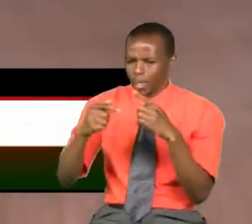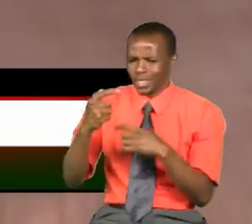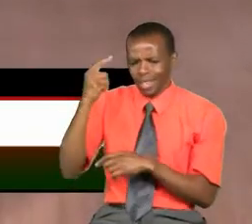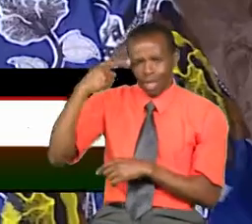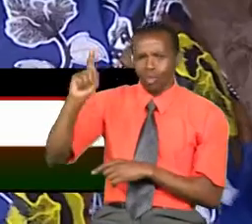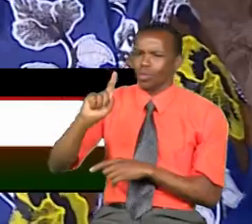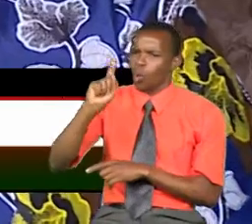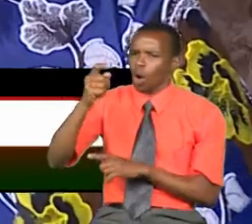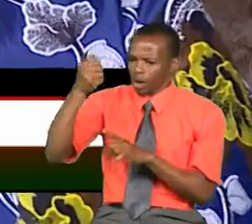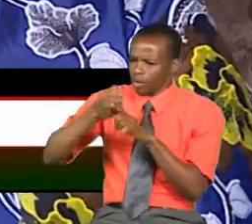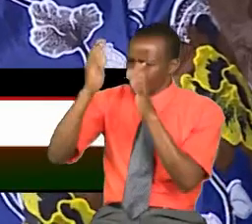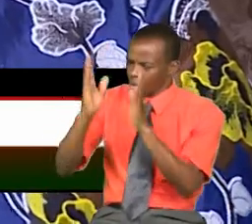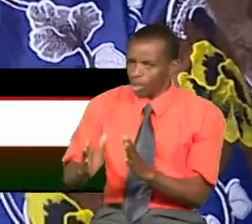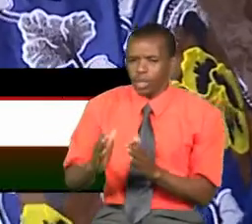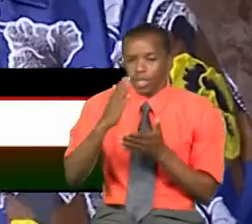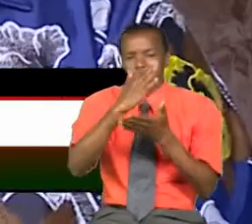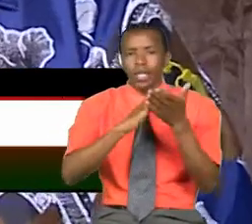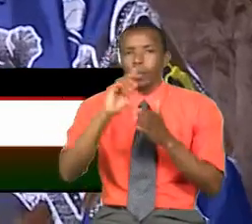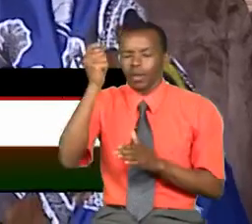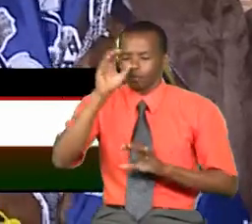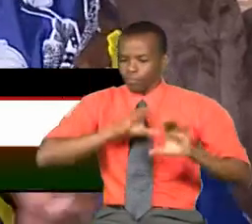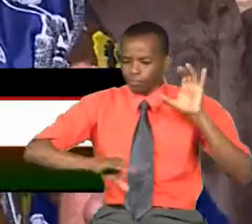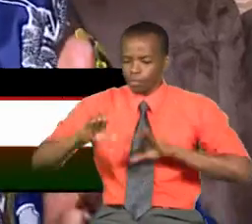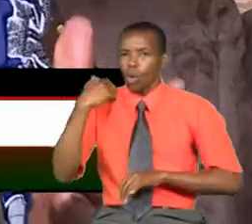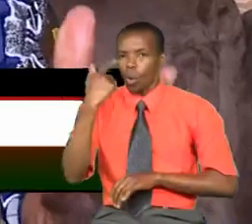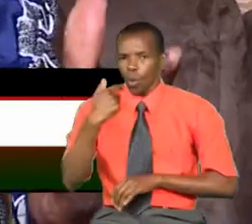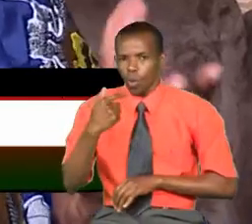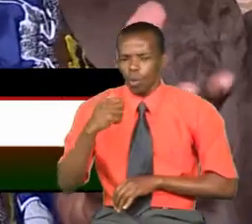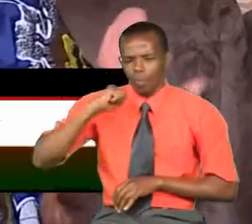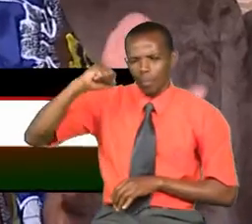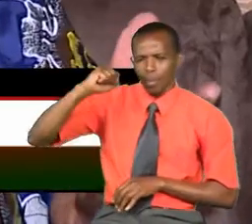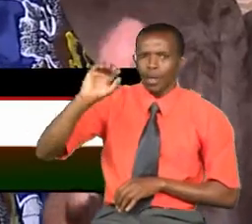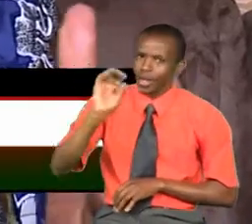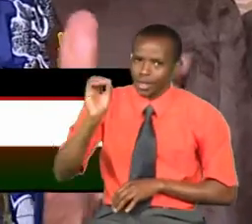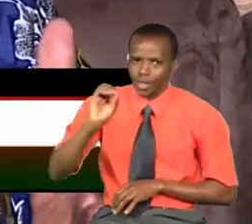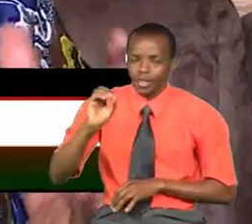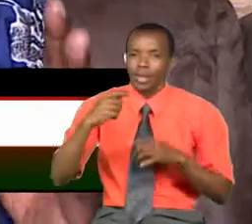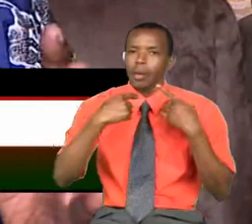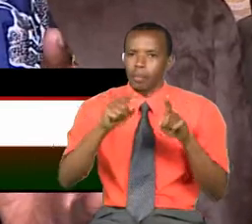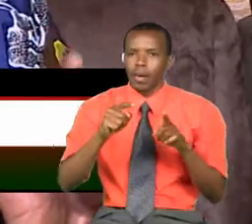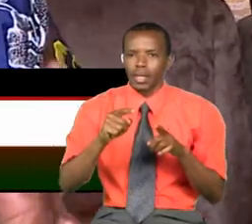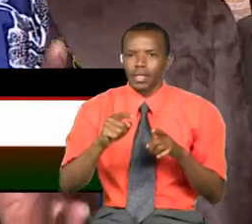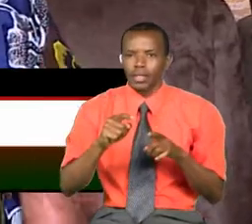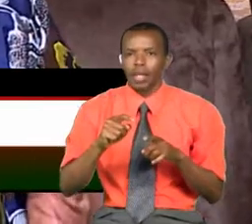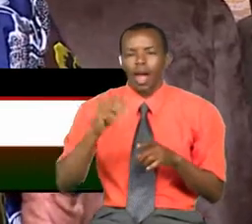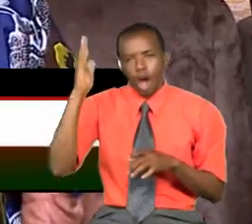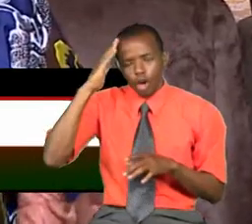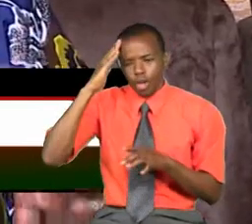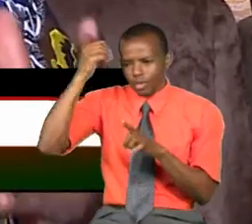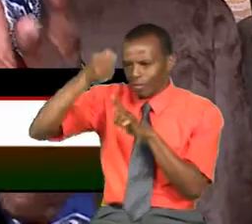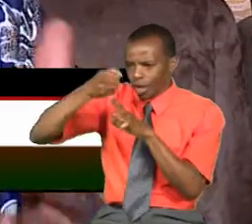himself as one? Baadhi ya Wakenya ambao si wanasiasa lakini wanajulikana kama